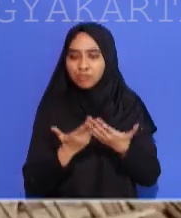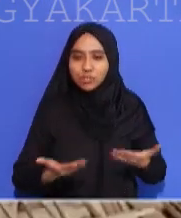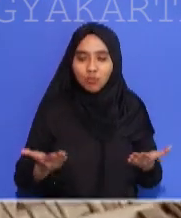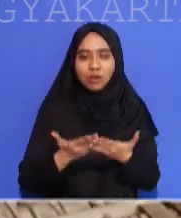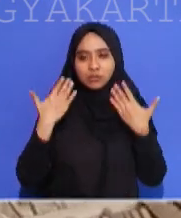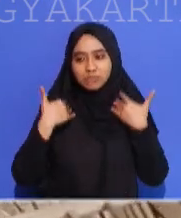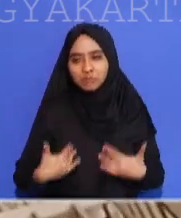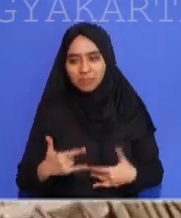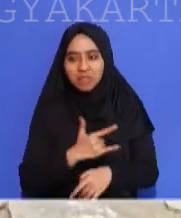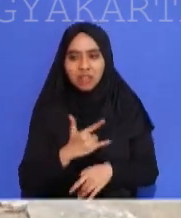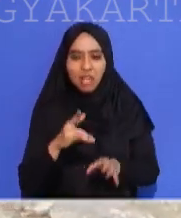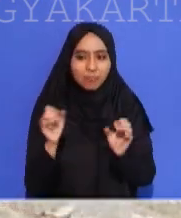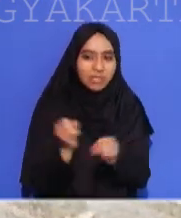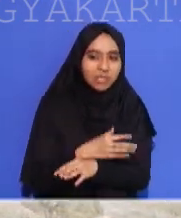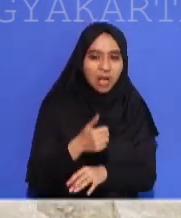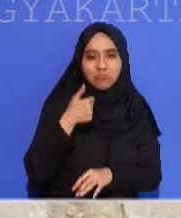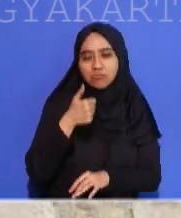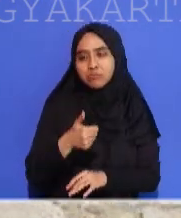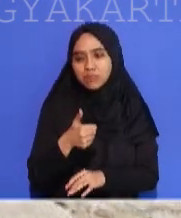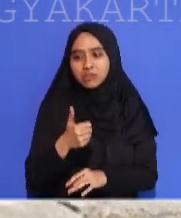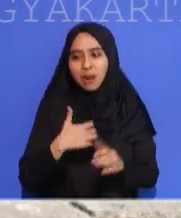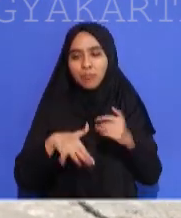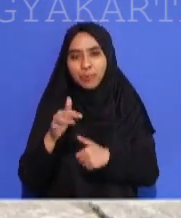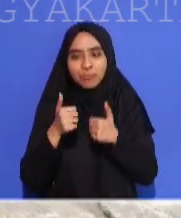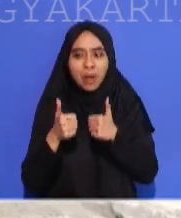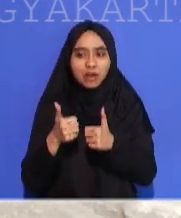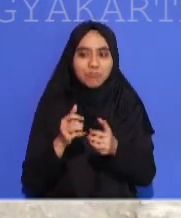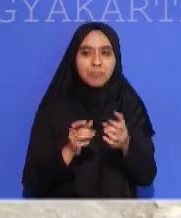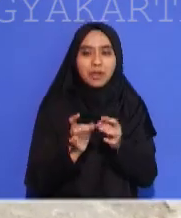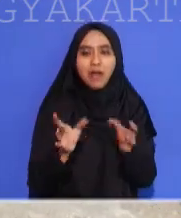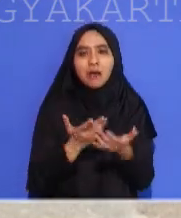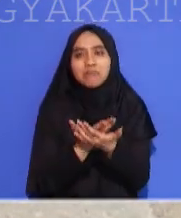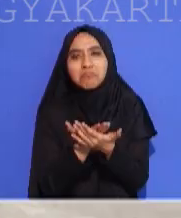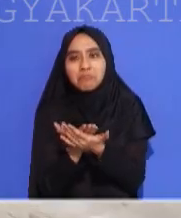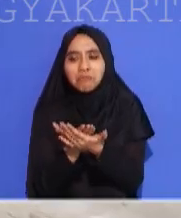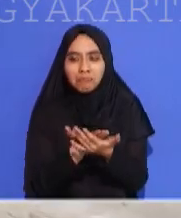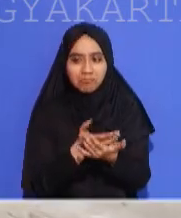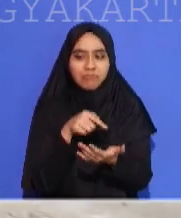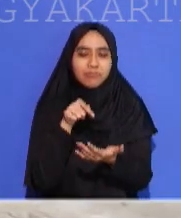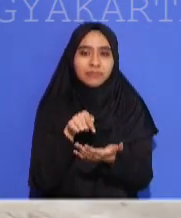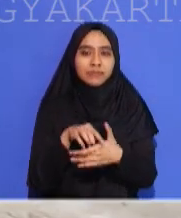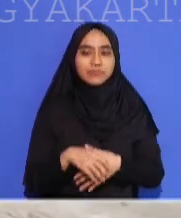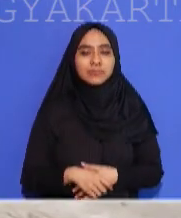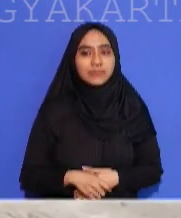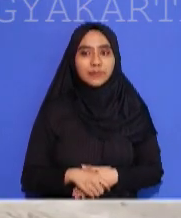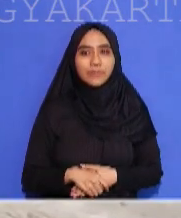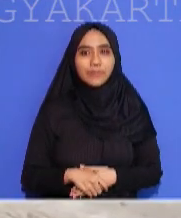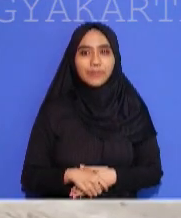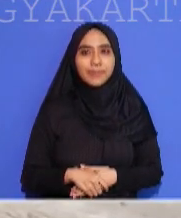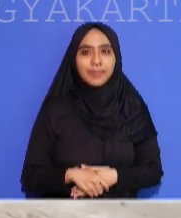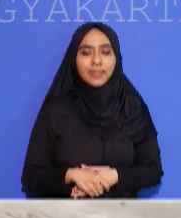ia masih bisa bekerja itu akan jauh lebih baik dibanding hanya mengemis dan meminta-minta pek